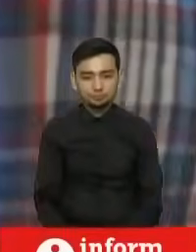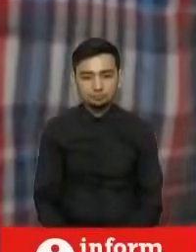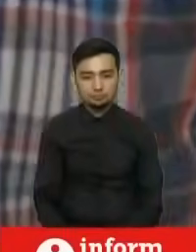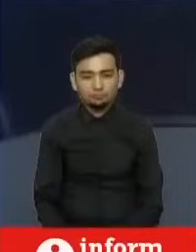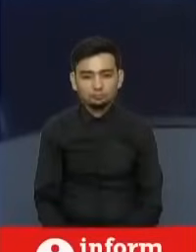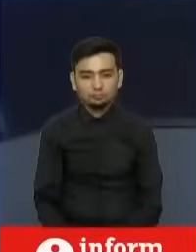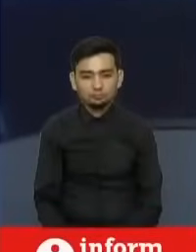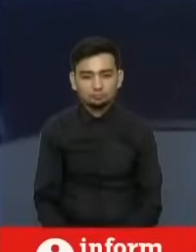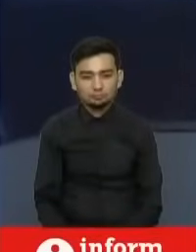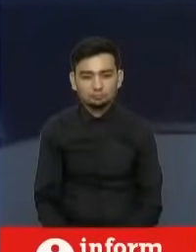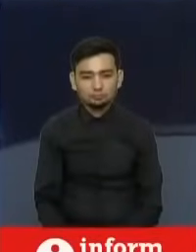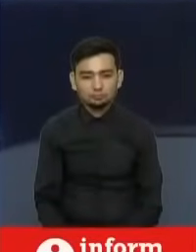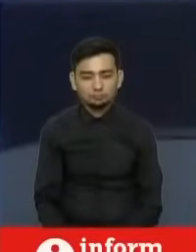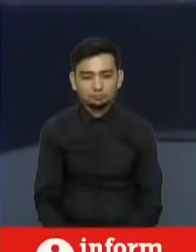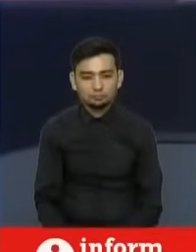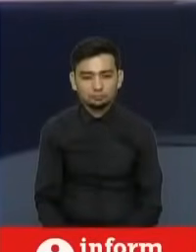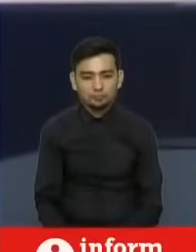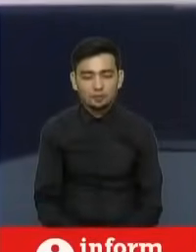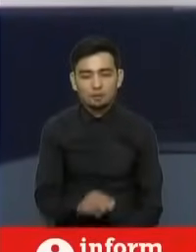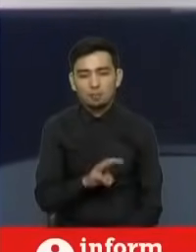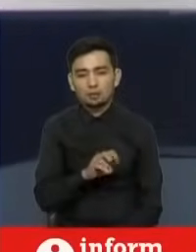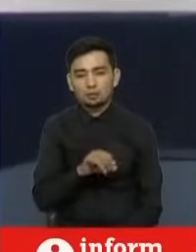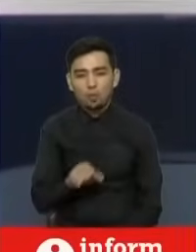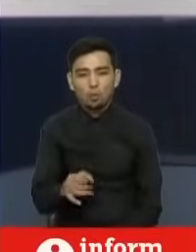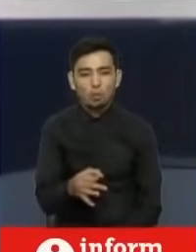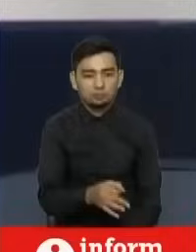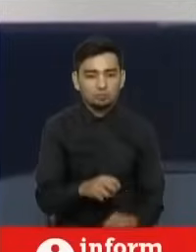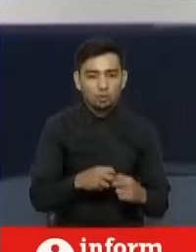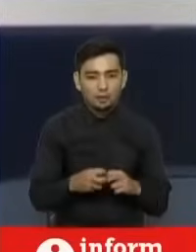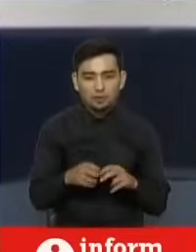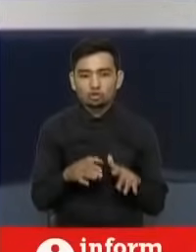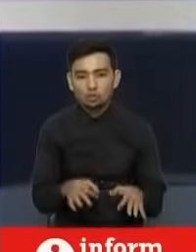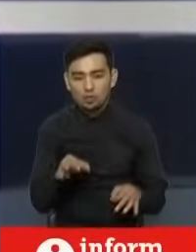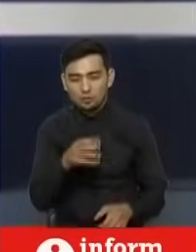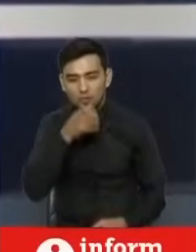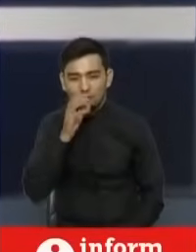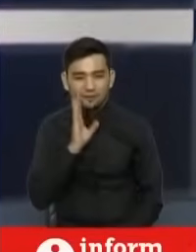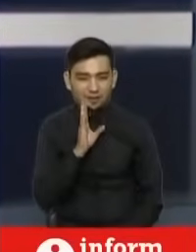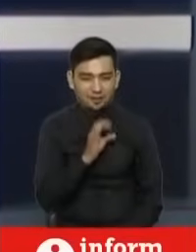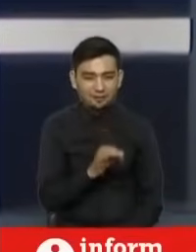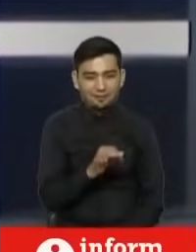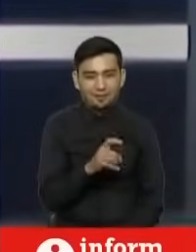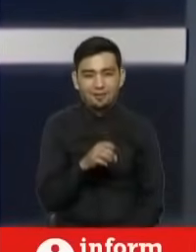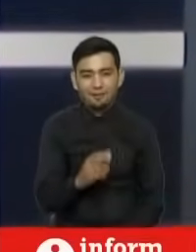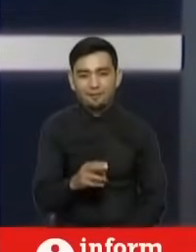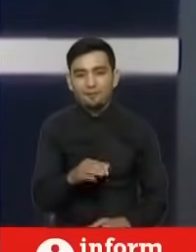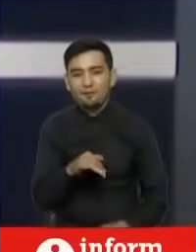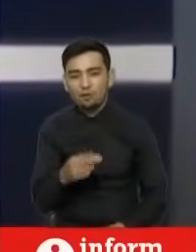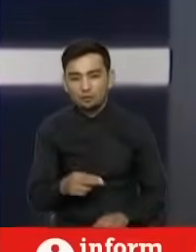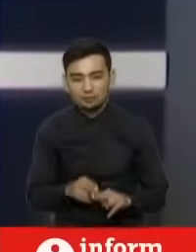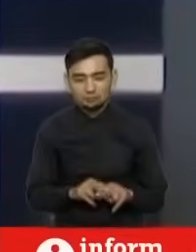Информбюро. В Мангыстауской области решают проблему питьевой воды. Благотворительный фонд «Халык» поддержал